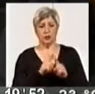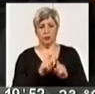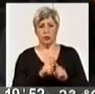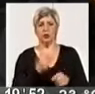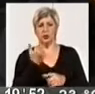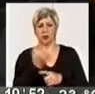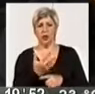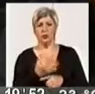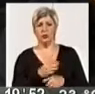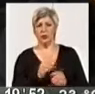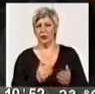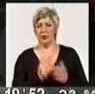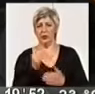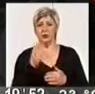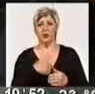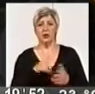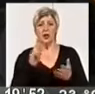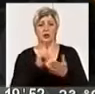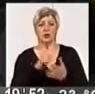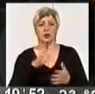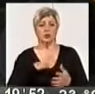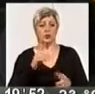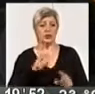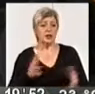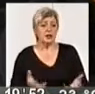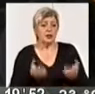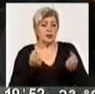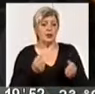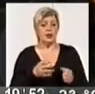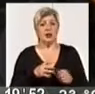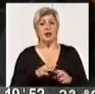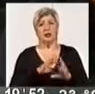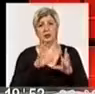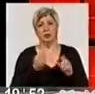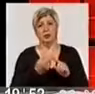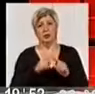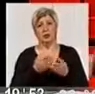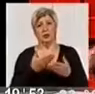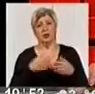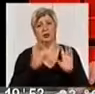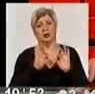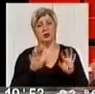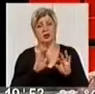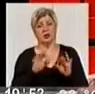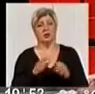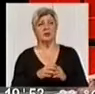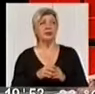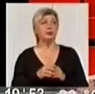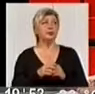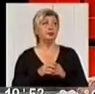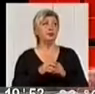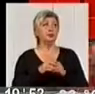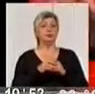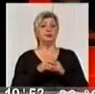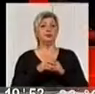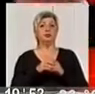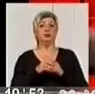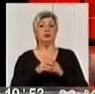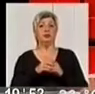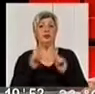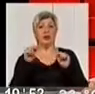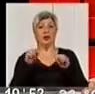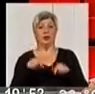спасатели, они должны быть оборудованы. Все это во время проверки мы рассказываем. От, пані Валентино, ну тут